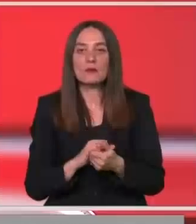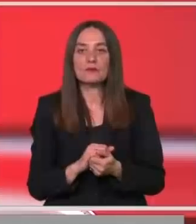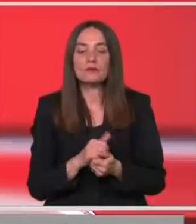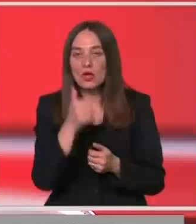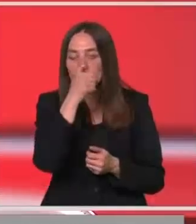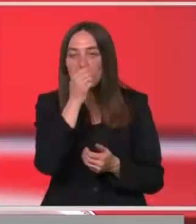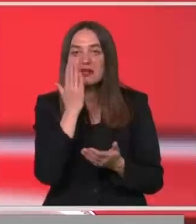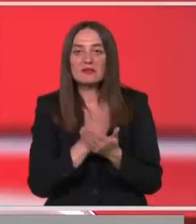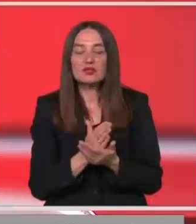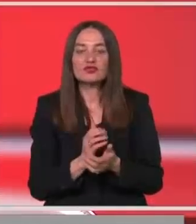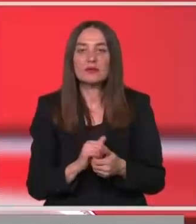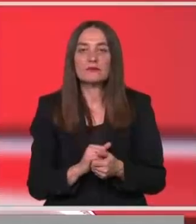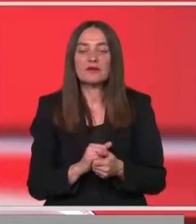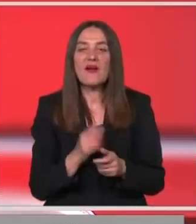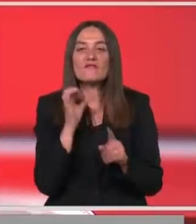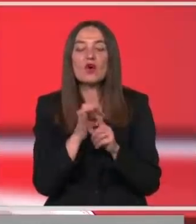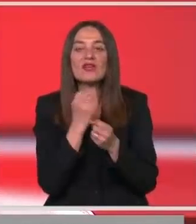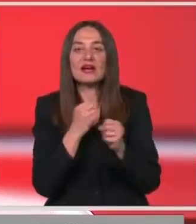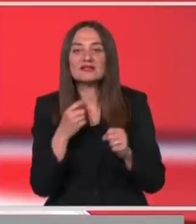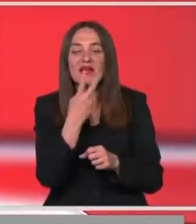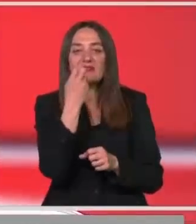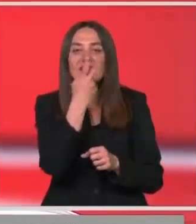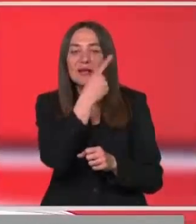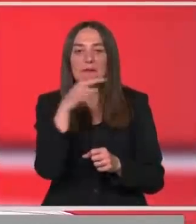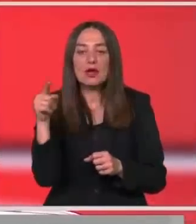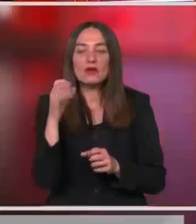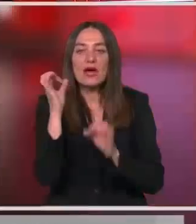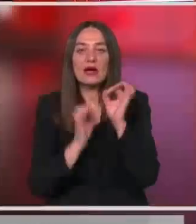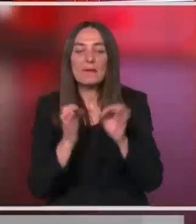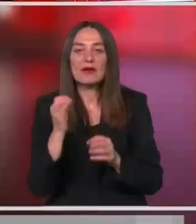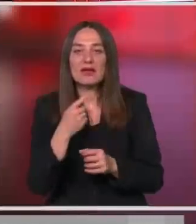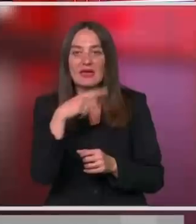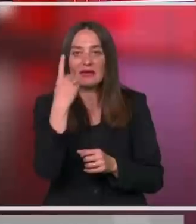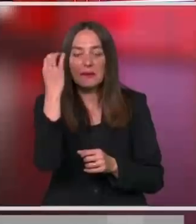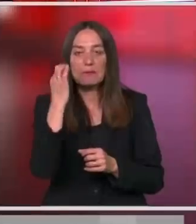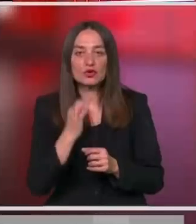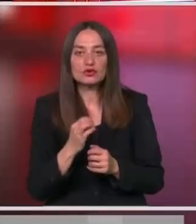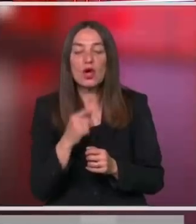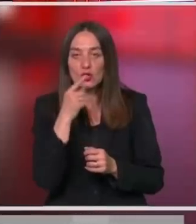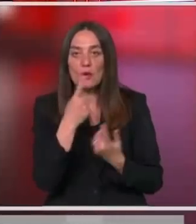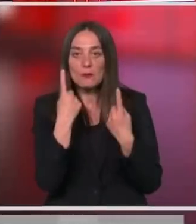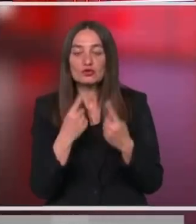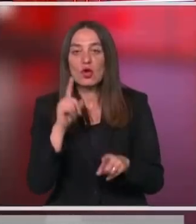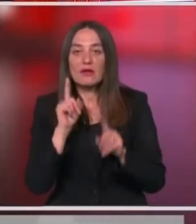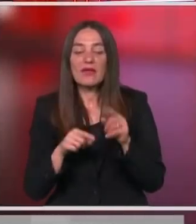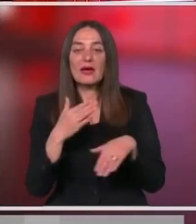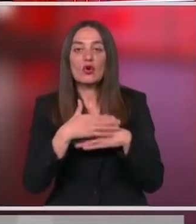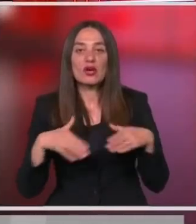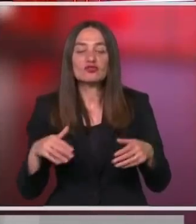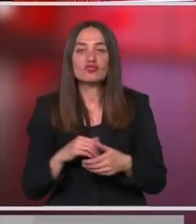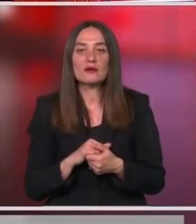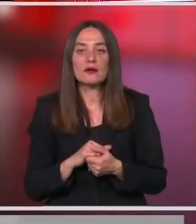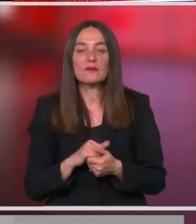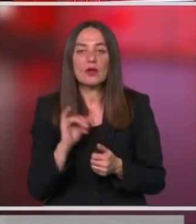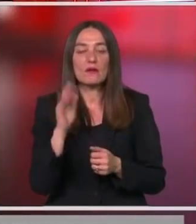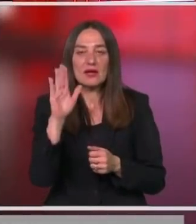a što se tiče fonda za razvoj i tih 200 miliona sa kamatnom stopom od 1%, dakle, je li tu postoje neka ograničenja? Jovana,